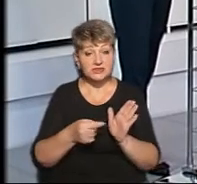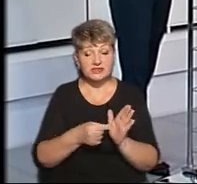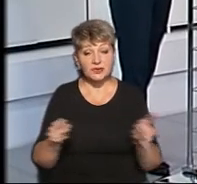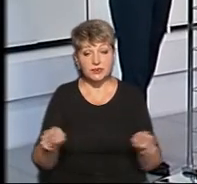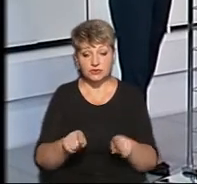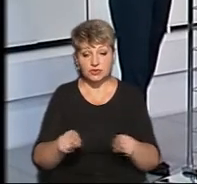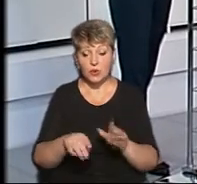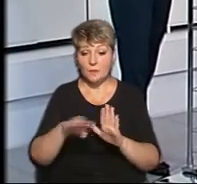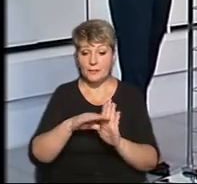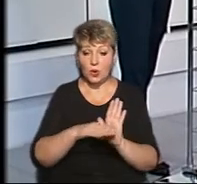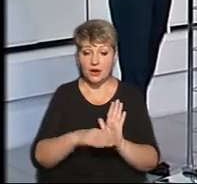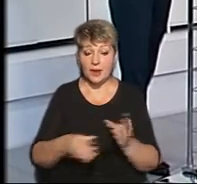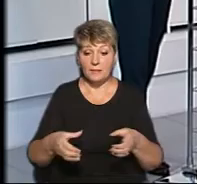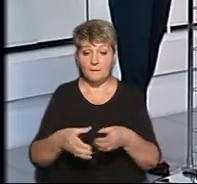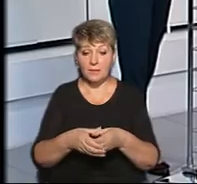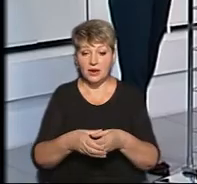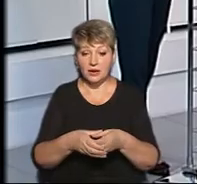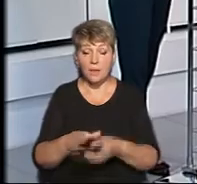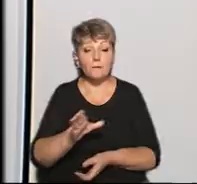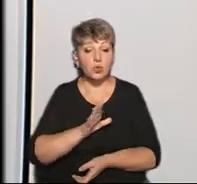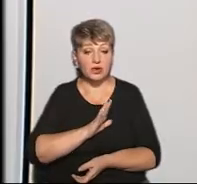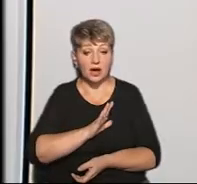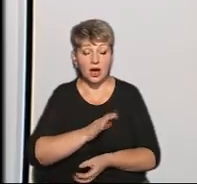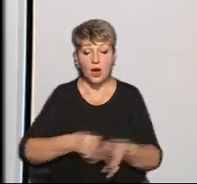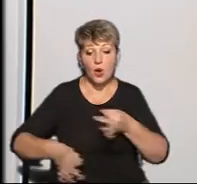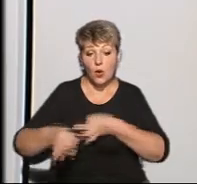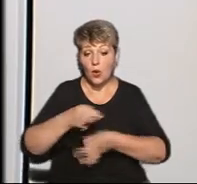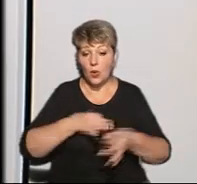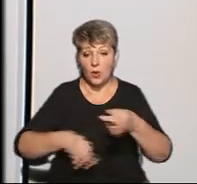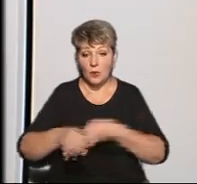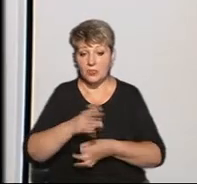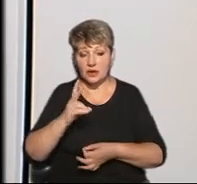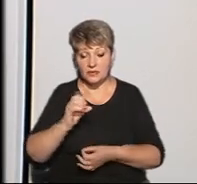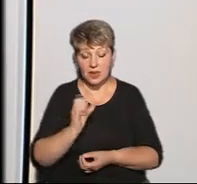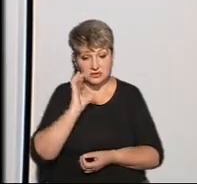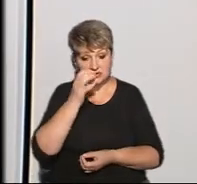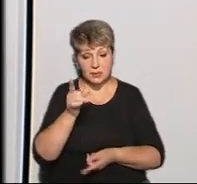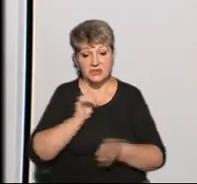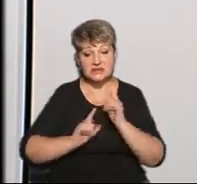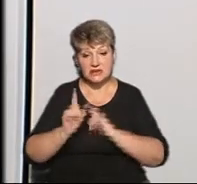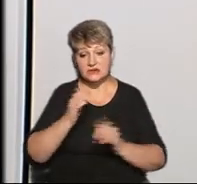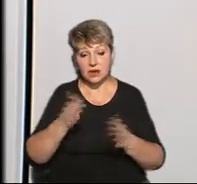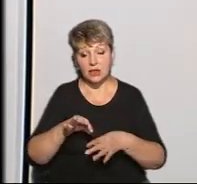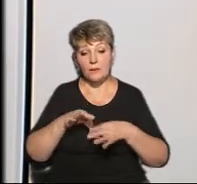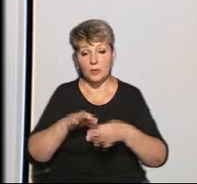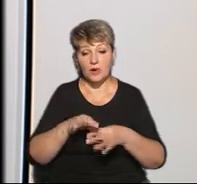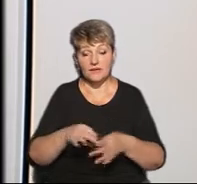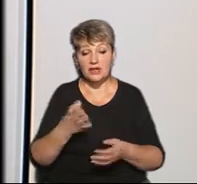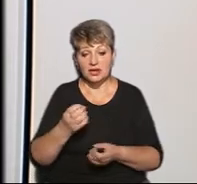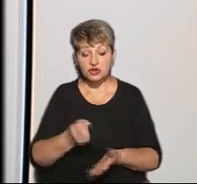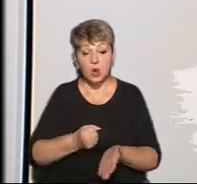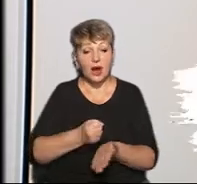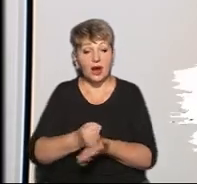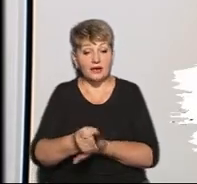що програма партії була обговорена на стратегічних сесіях, які проводились ще